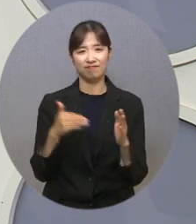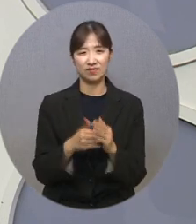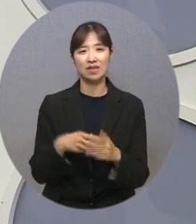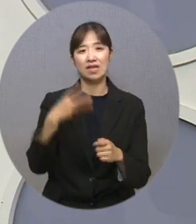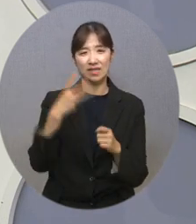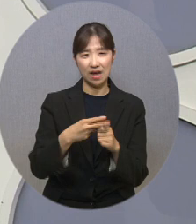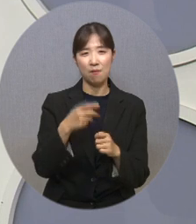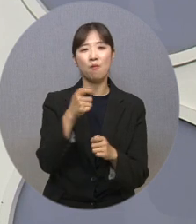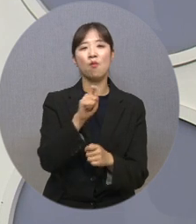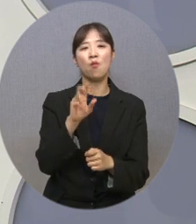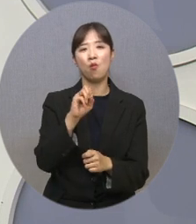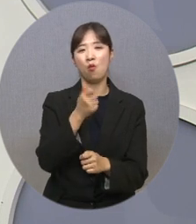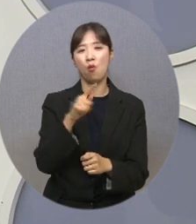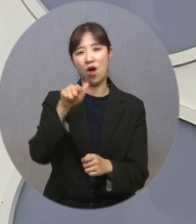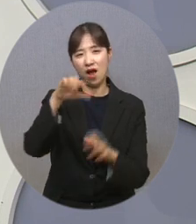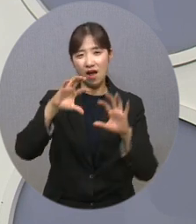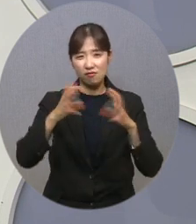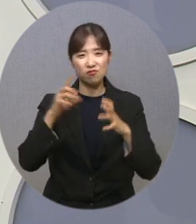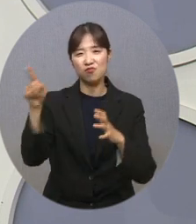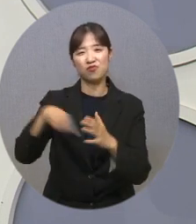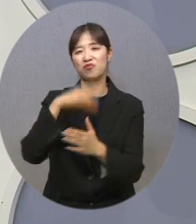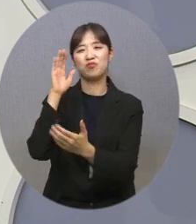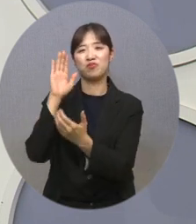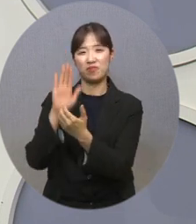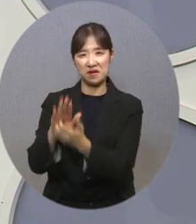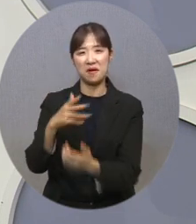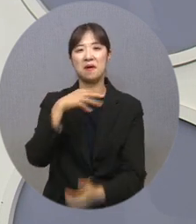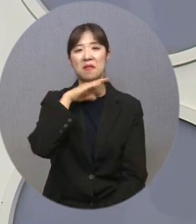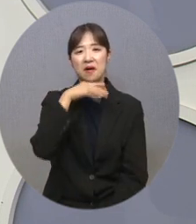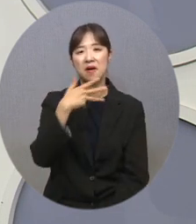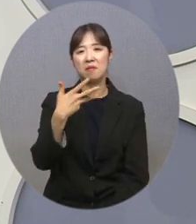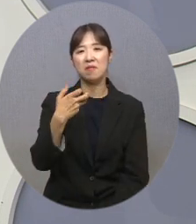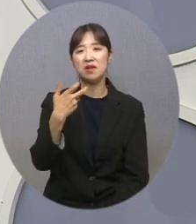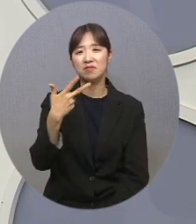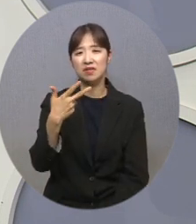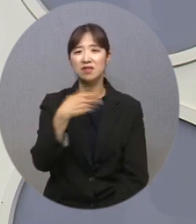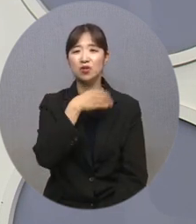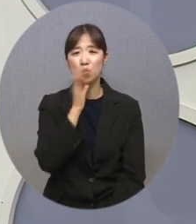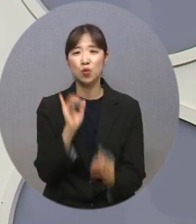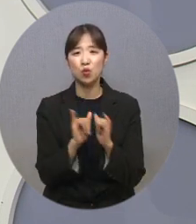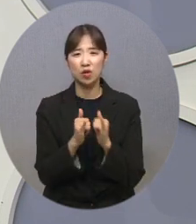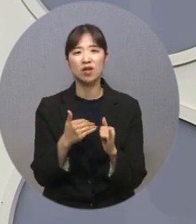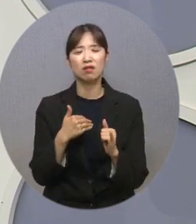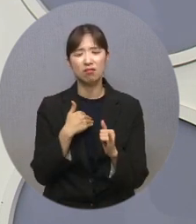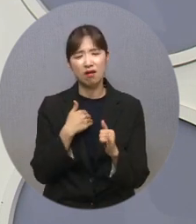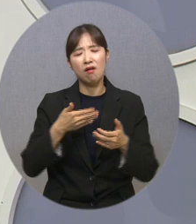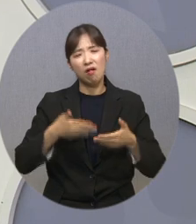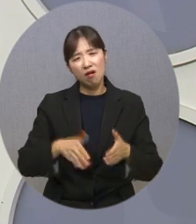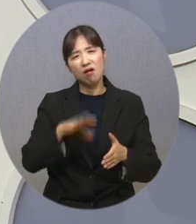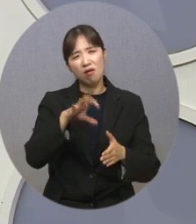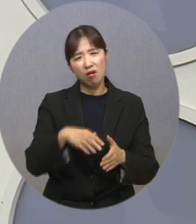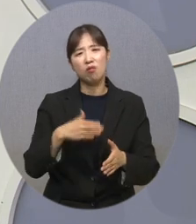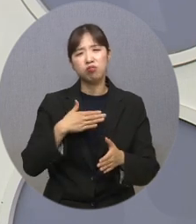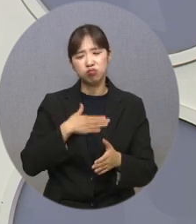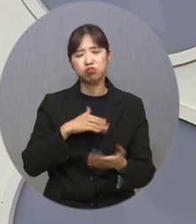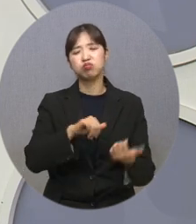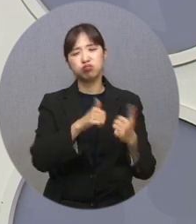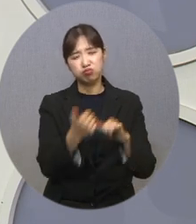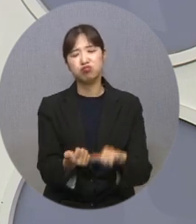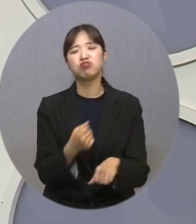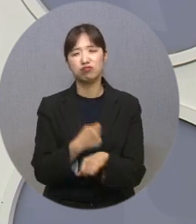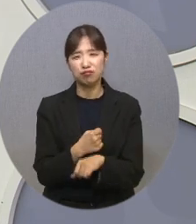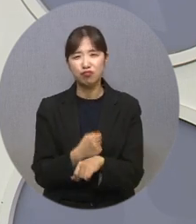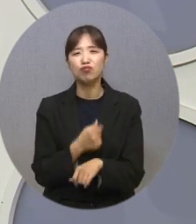3공화국에서 오는 걸 막았습니다. 87세 노인이 나는 고국에서 내 육신을 묻겠다,